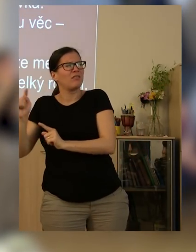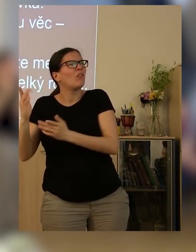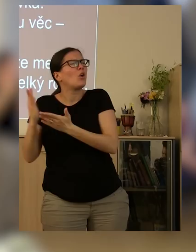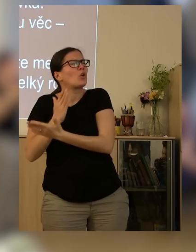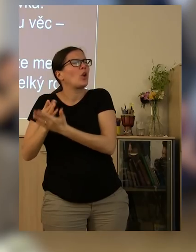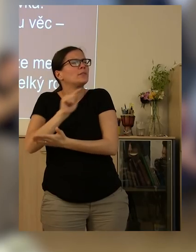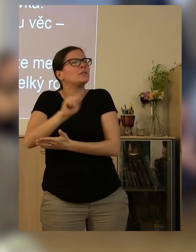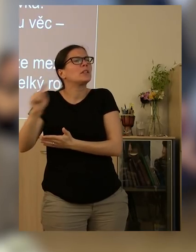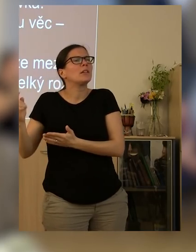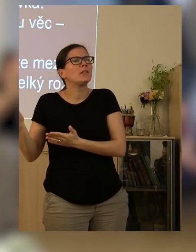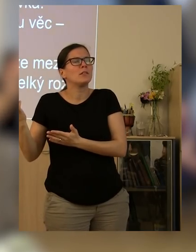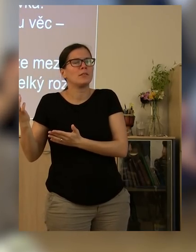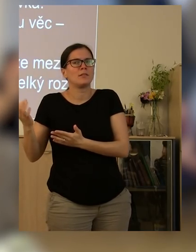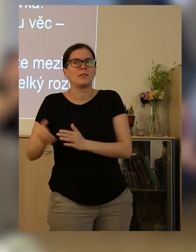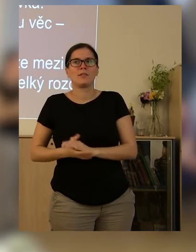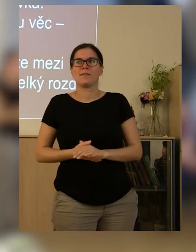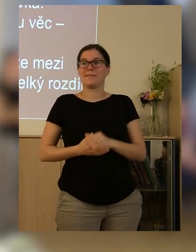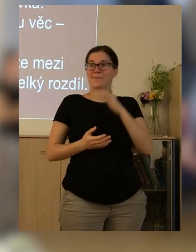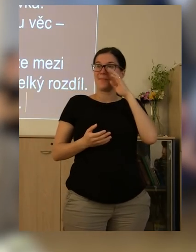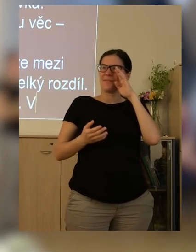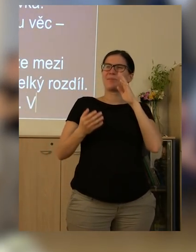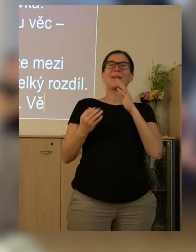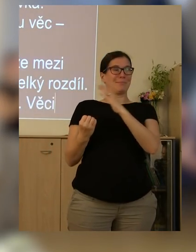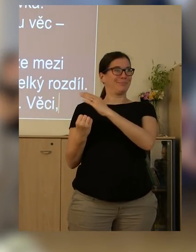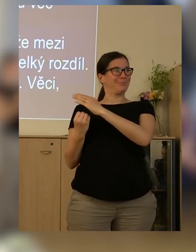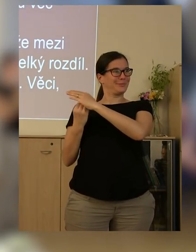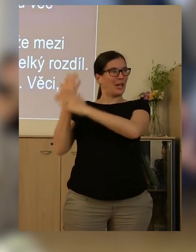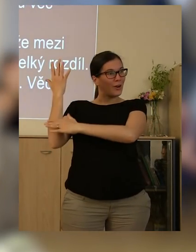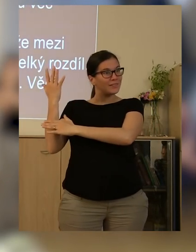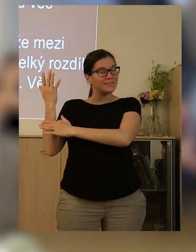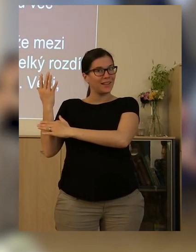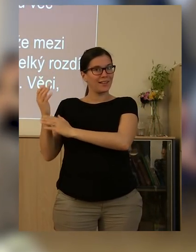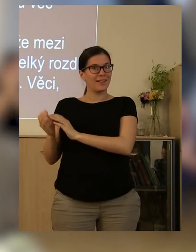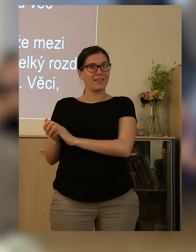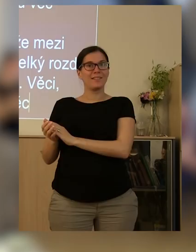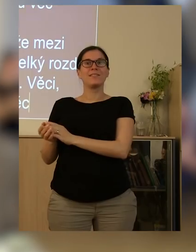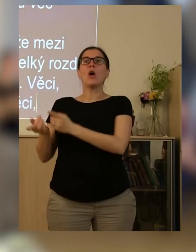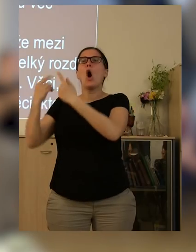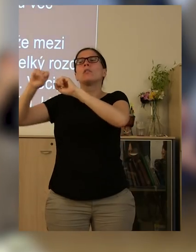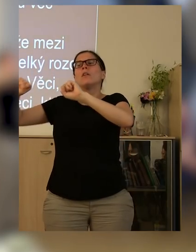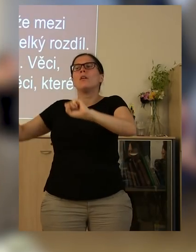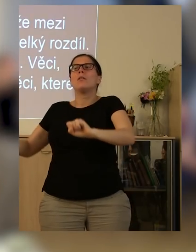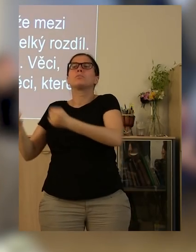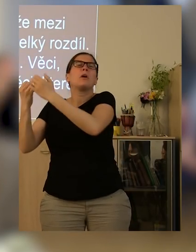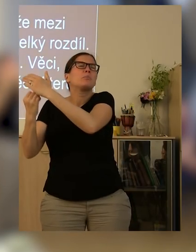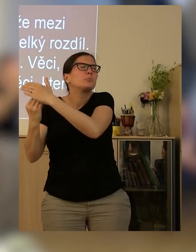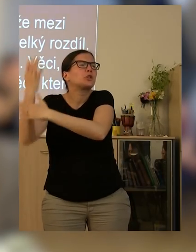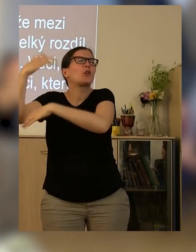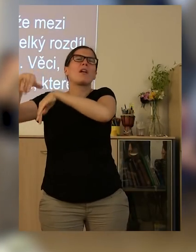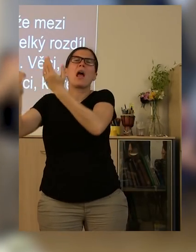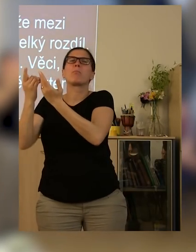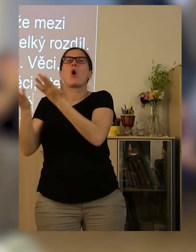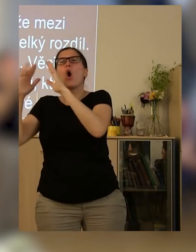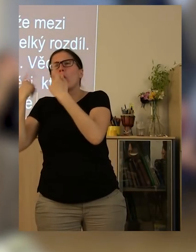V tom je totiž ten rozdíl. Věci, které jsou přirozené, věci, které stvořil tento vesmír, který jsme my